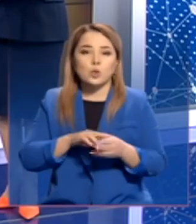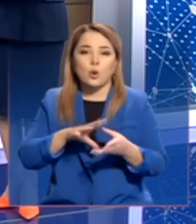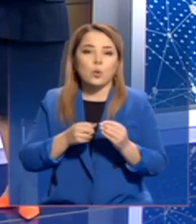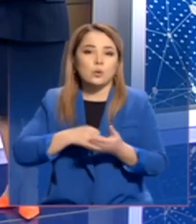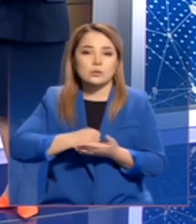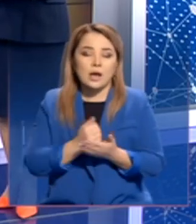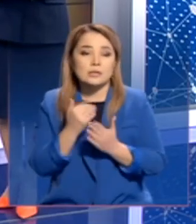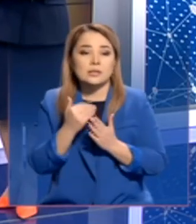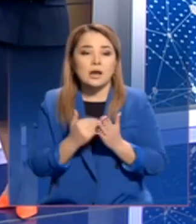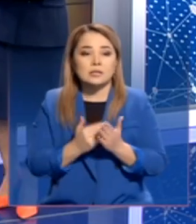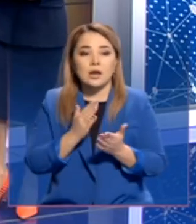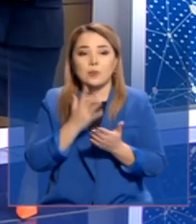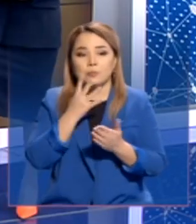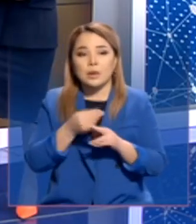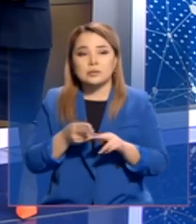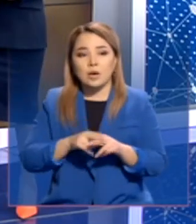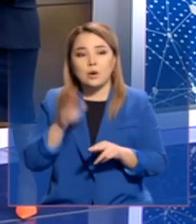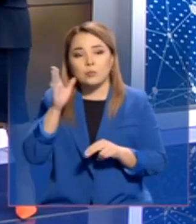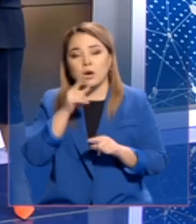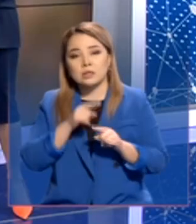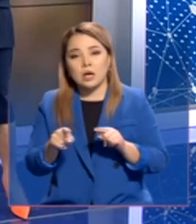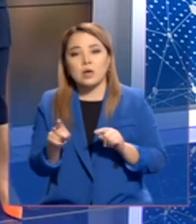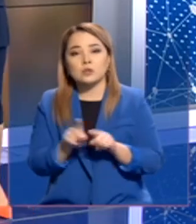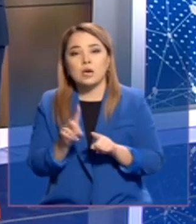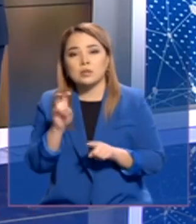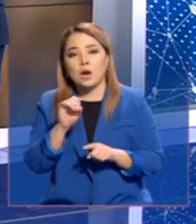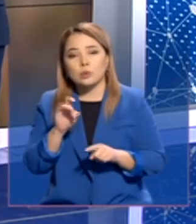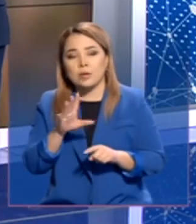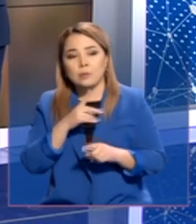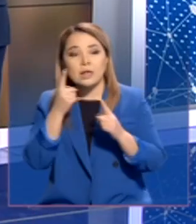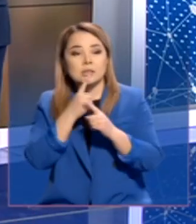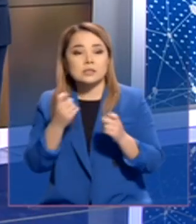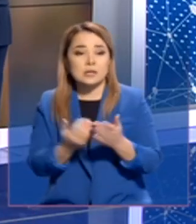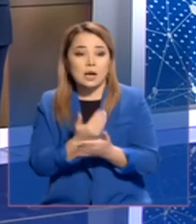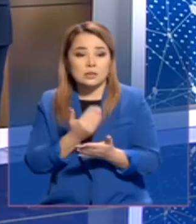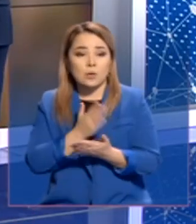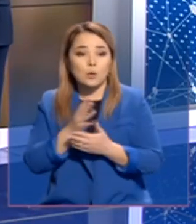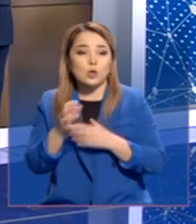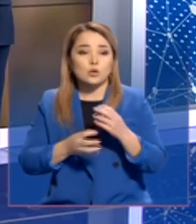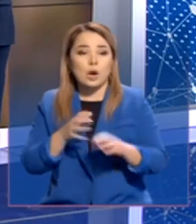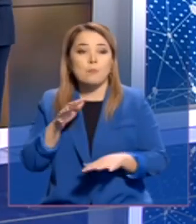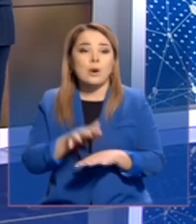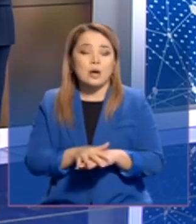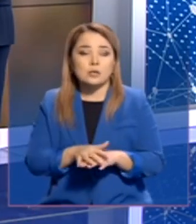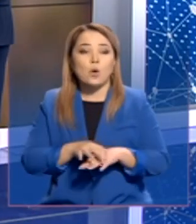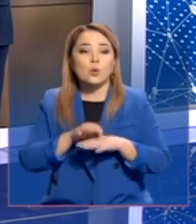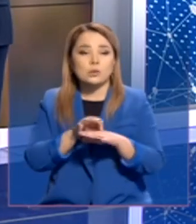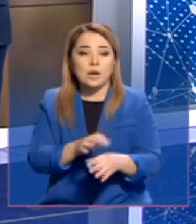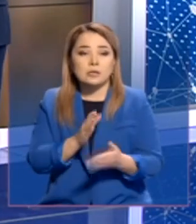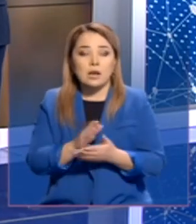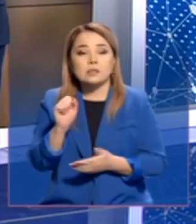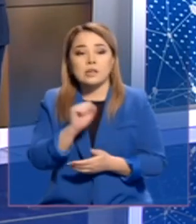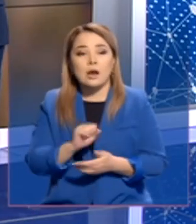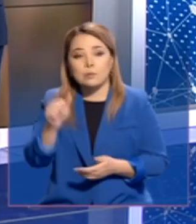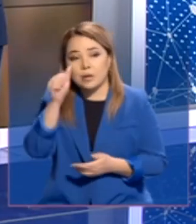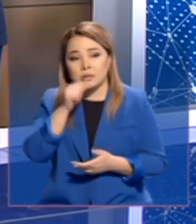қорытынды статистикасы алдағы наурызда жарияланады. Әйтсе де Дүниежүзілік банктің өткен тамыздағы мәліметінің өзі